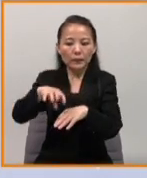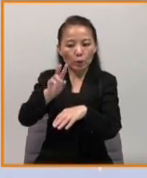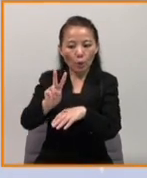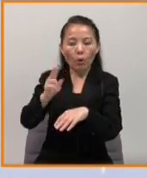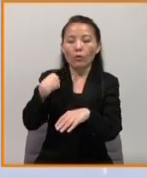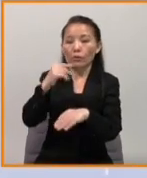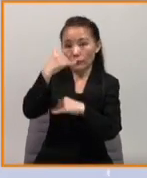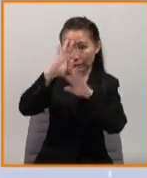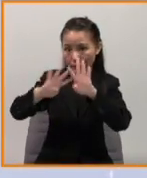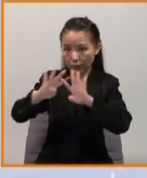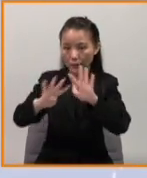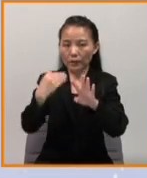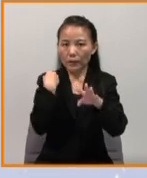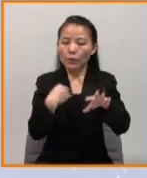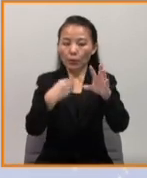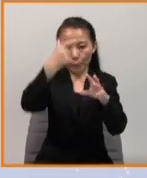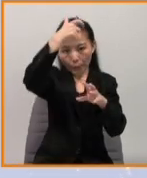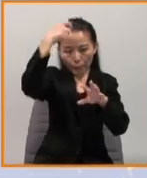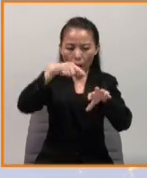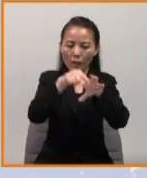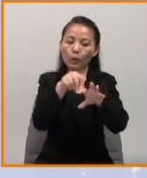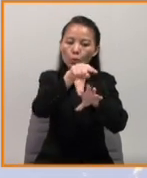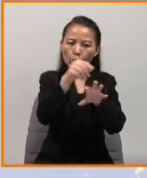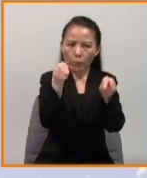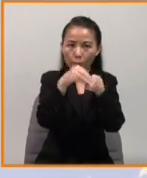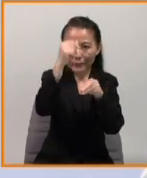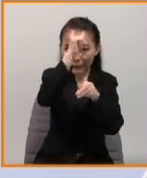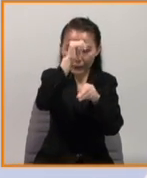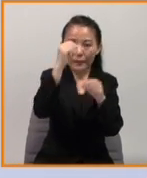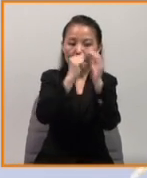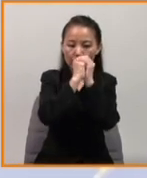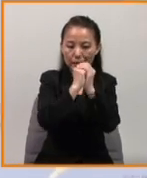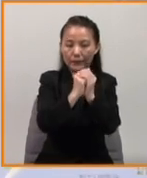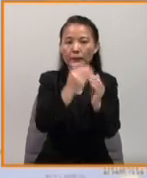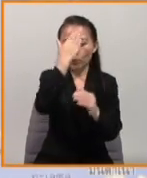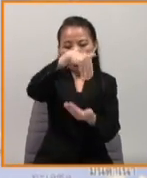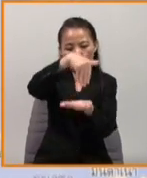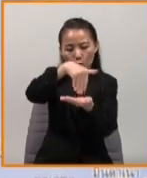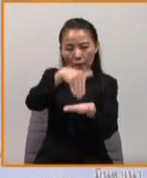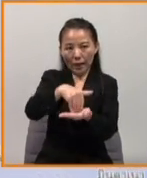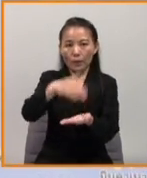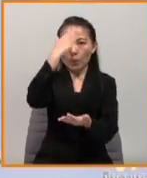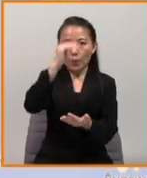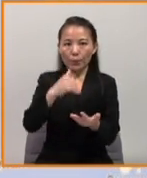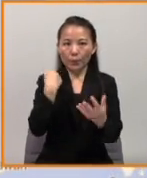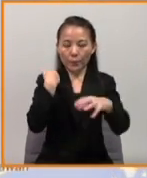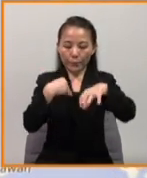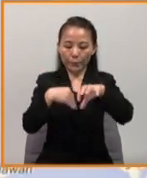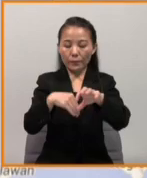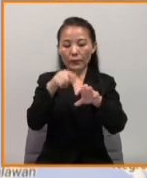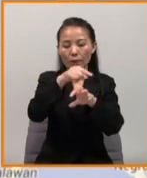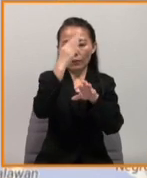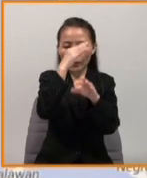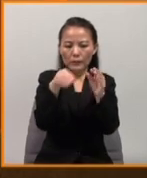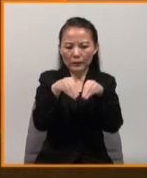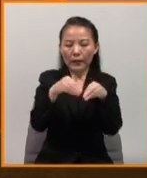ซียนแล้วยังมีอาณาเขตติดกับจีนและอินเดียทำให้ได้เปรียบทางภูมิศาสตร์จากการเป็นหนึ่งในแนวระเบียงเศรษฐกิจของภู